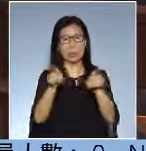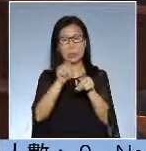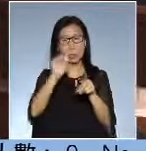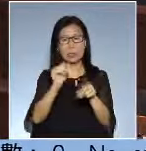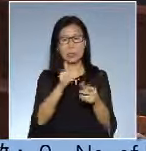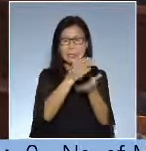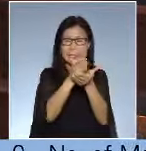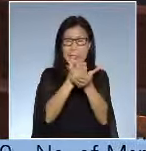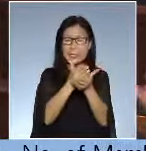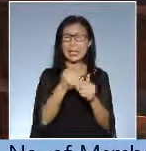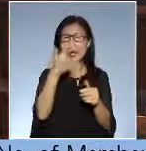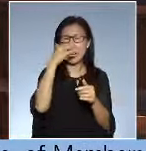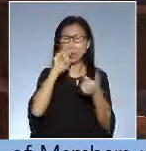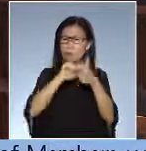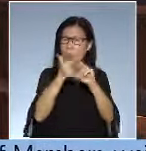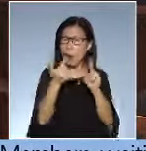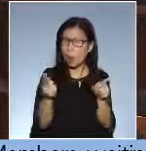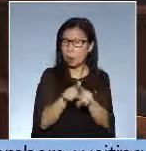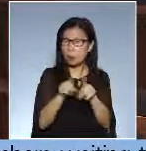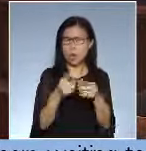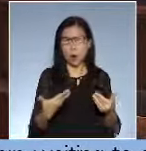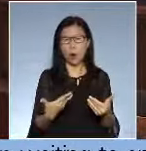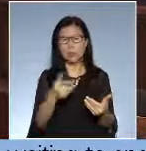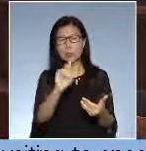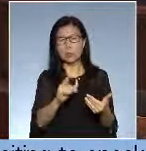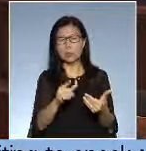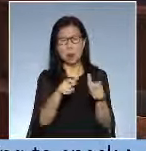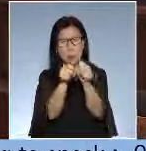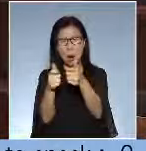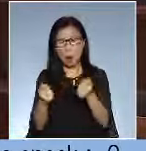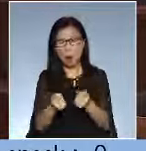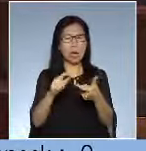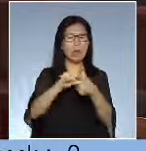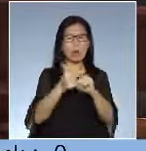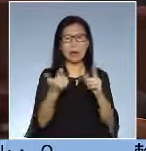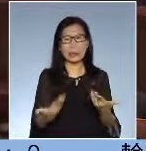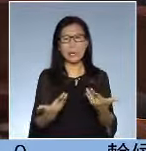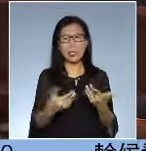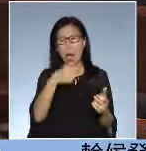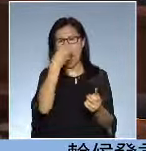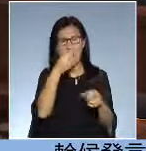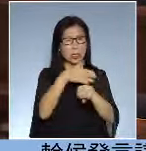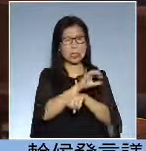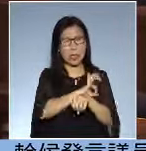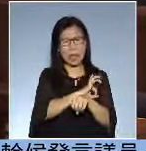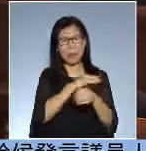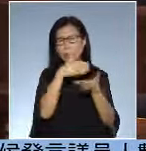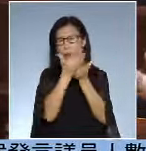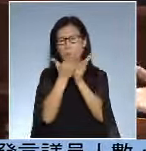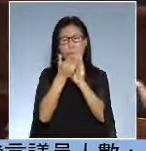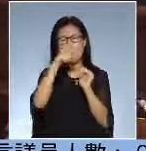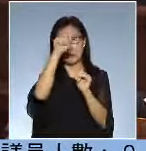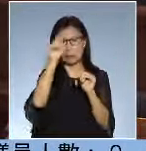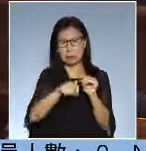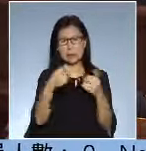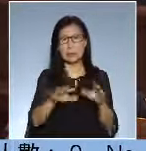去做一些有建設性的事，是都要用一些即是破壞性的手段說要去解決香港的社會問題呢？最匪